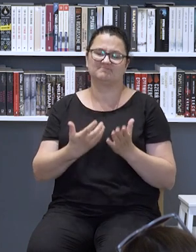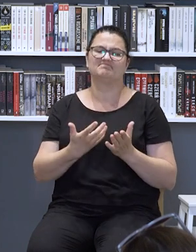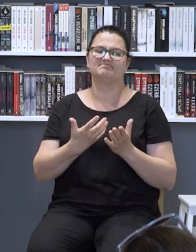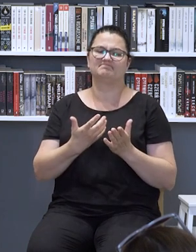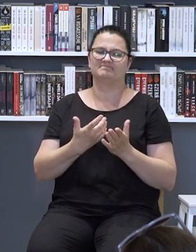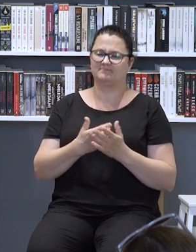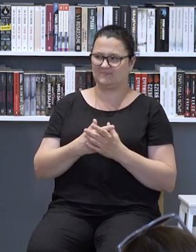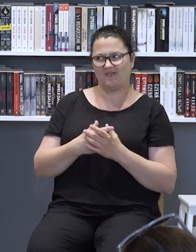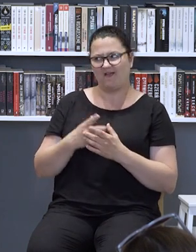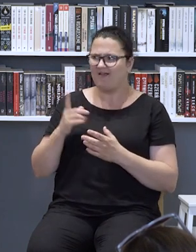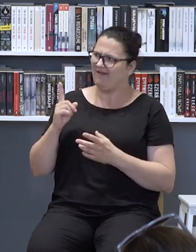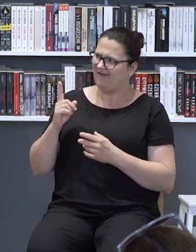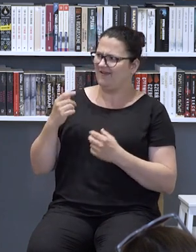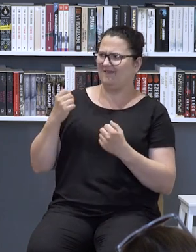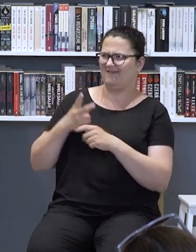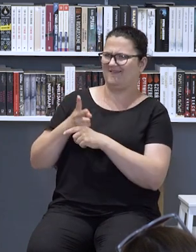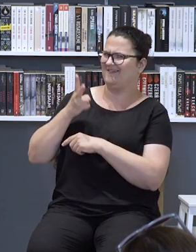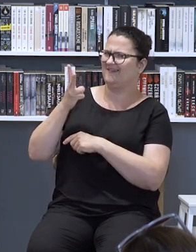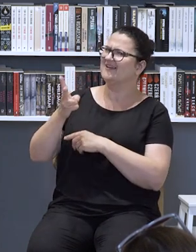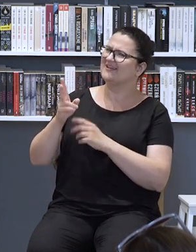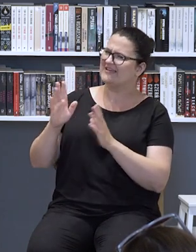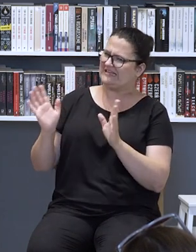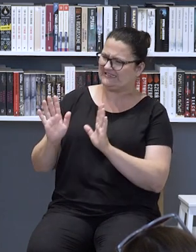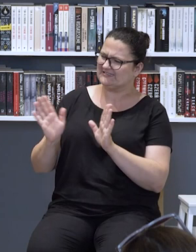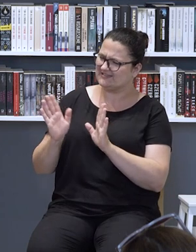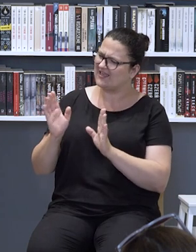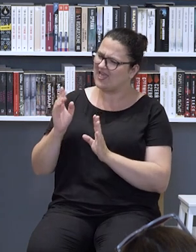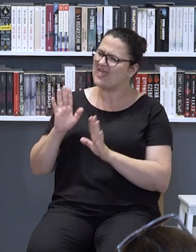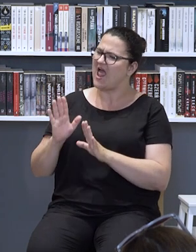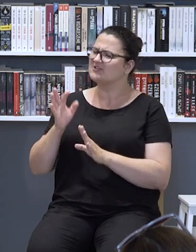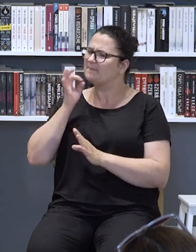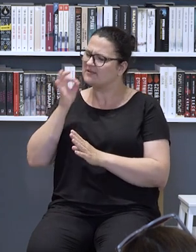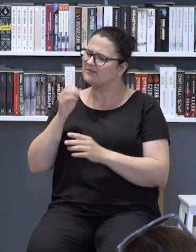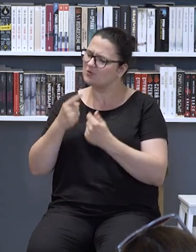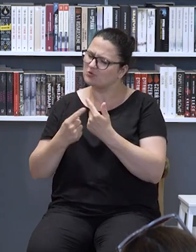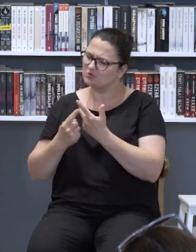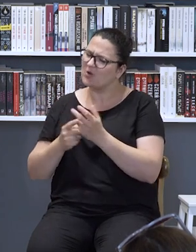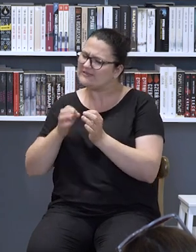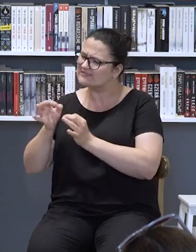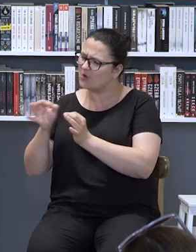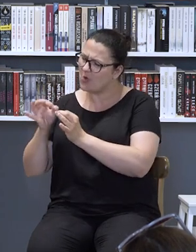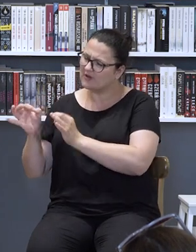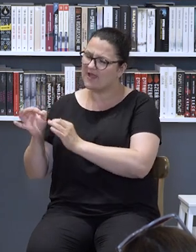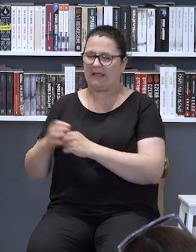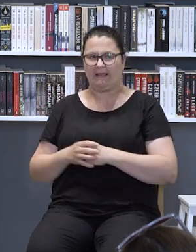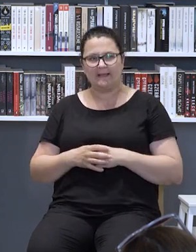To tak daleko bym się nie posunęła. Na razie pytam o takie wątki. Zastanawiam się nad tym